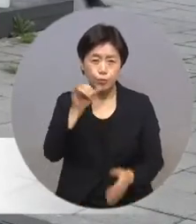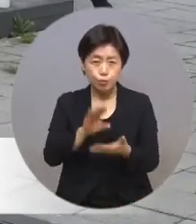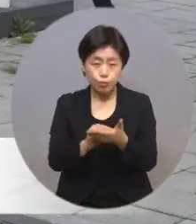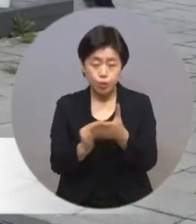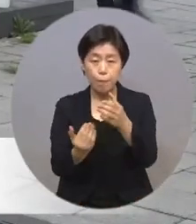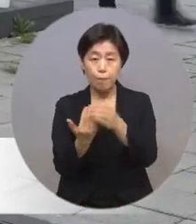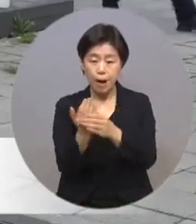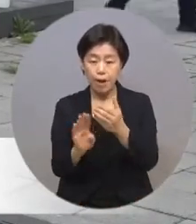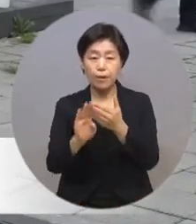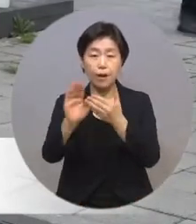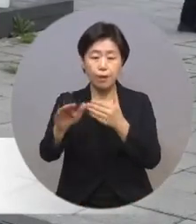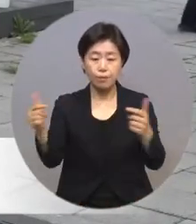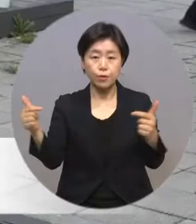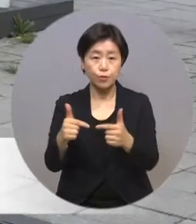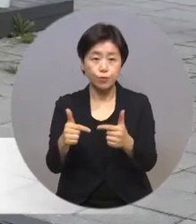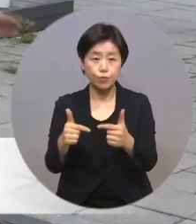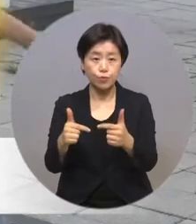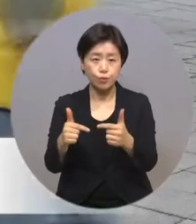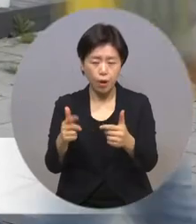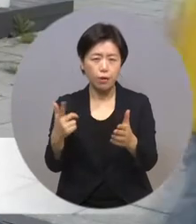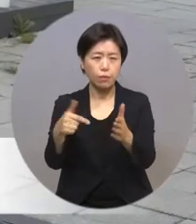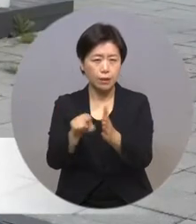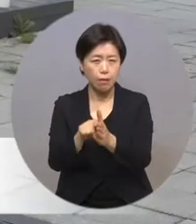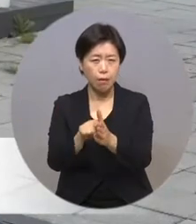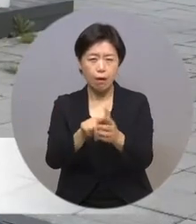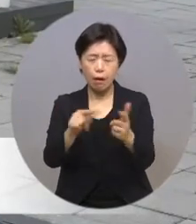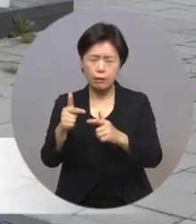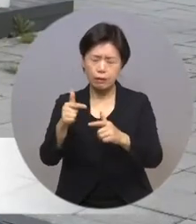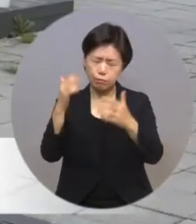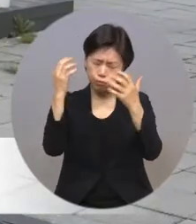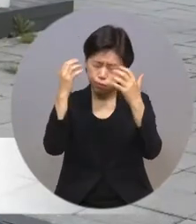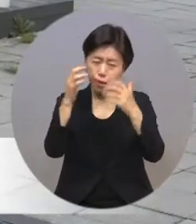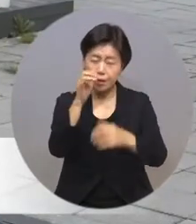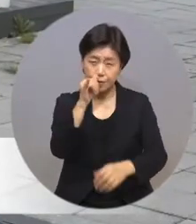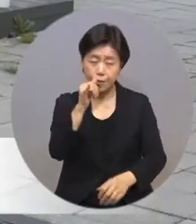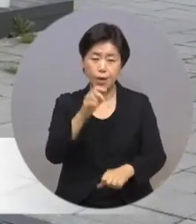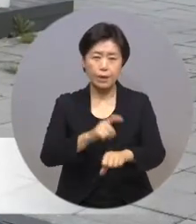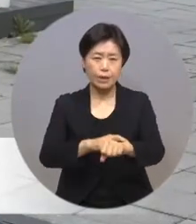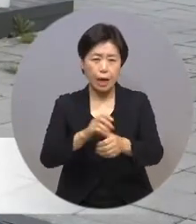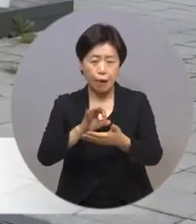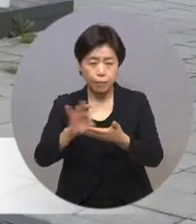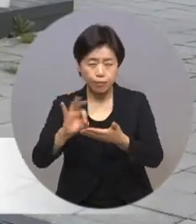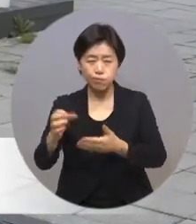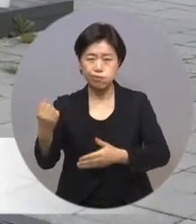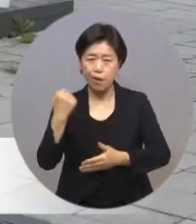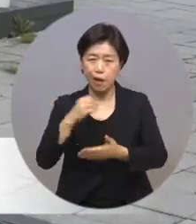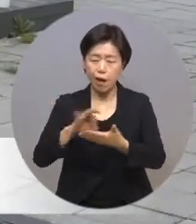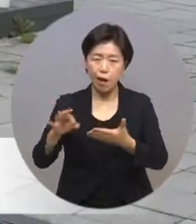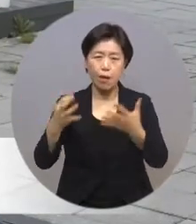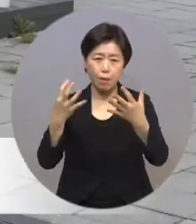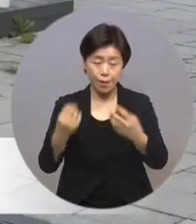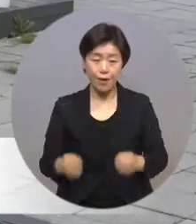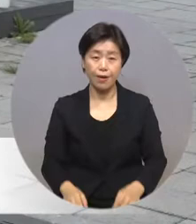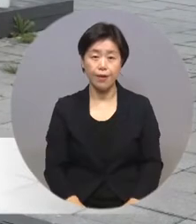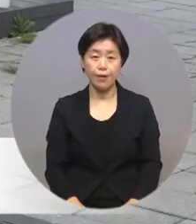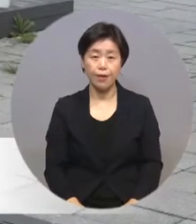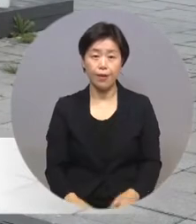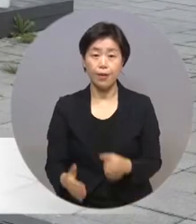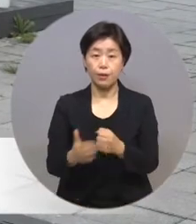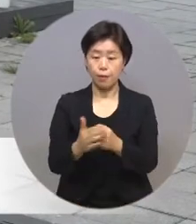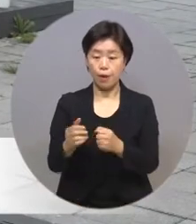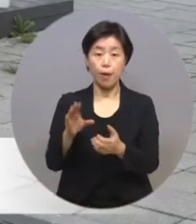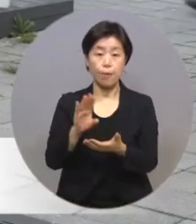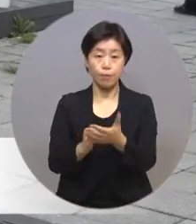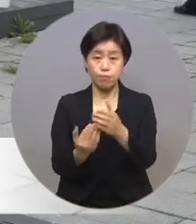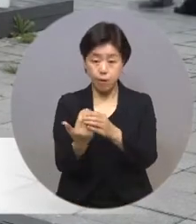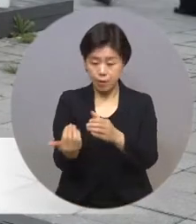문제가 발생하고 난 다음에 치유를 하려고 하면 엄청난 많은 시간과 에너지와 고통이 따른다라는 거죠. 그렇기